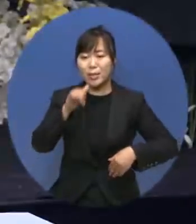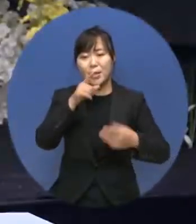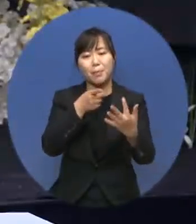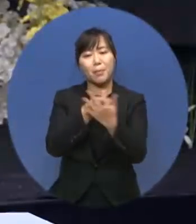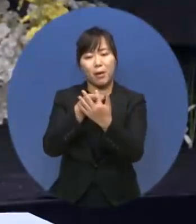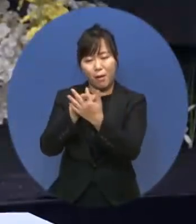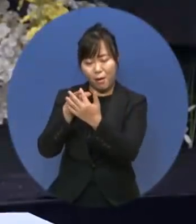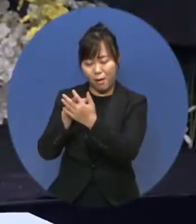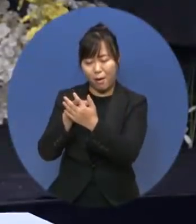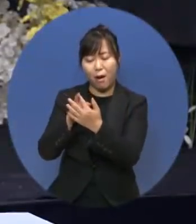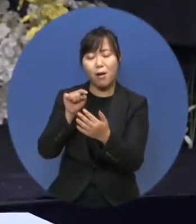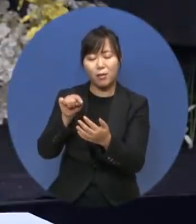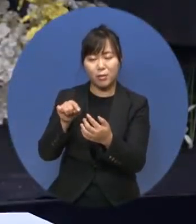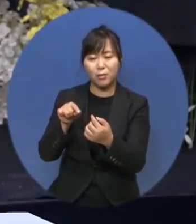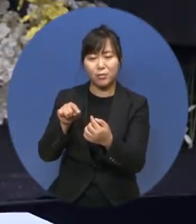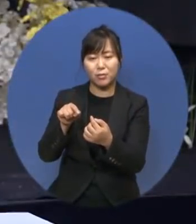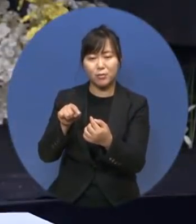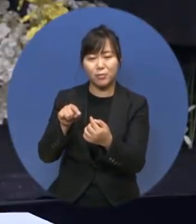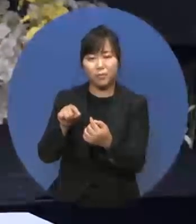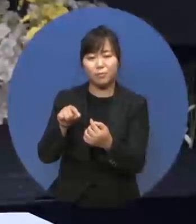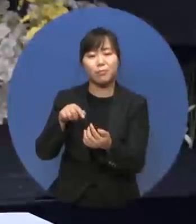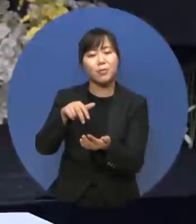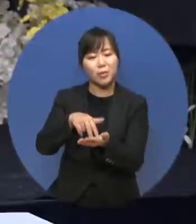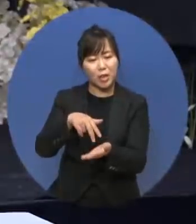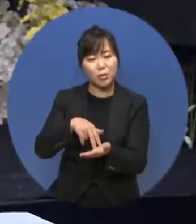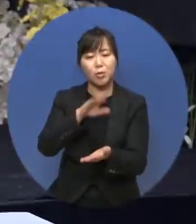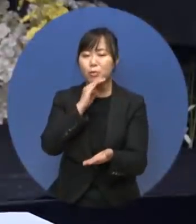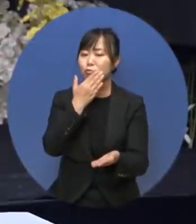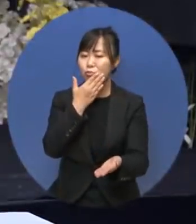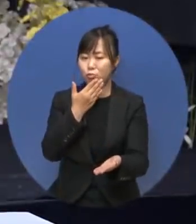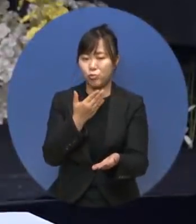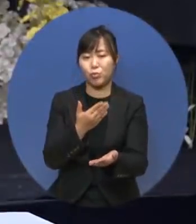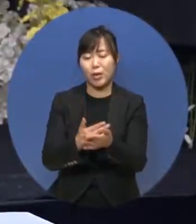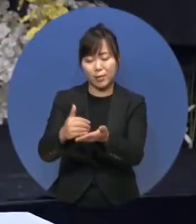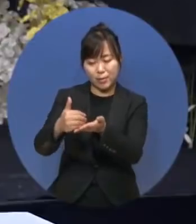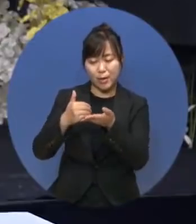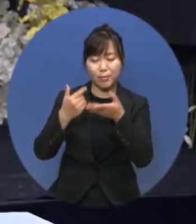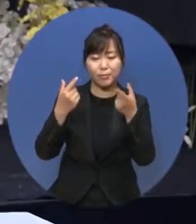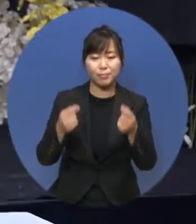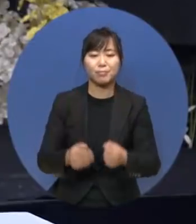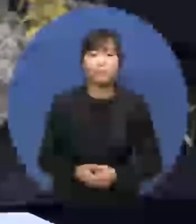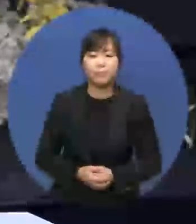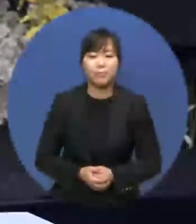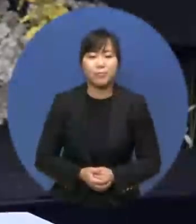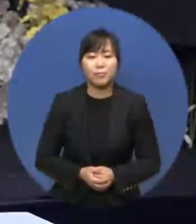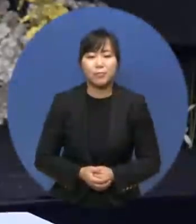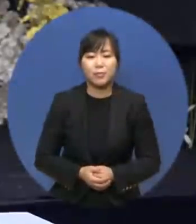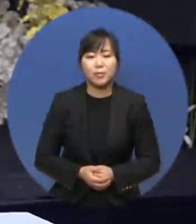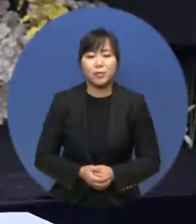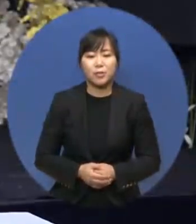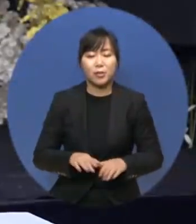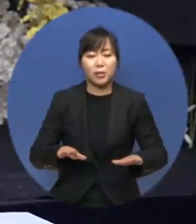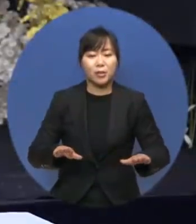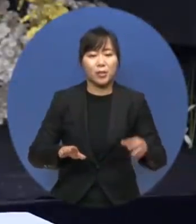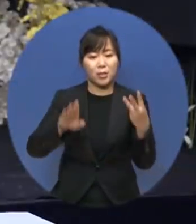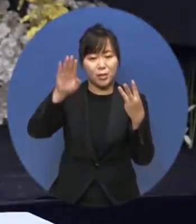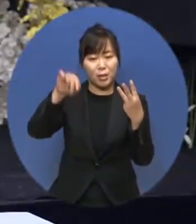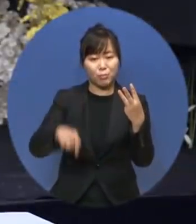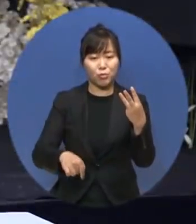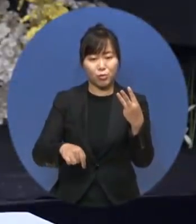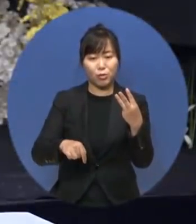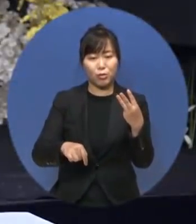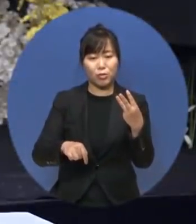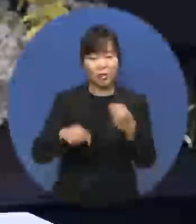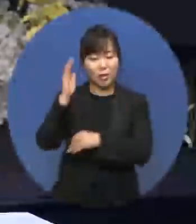있는지를 저희가 파악해야 된다는 지점에서 매우 중요한 그런 제안들을 해주신 것 같습니다. 어느덧 저희 3부